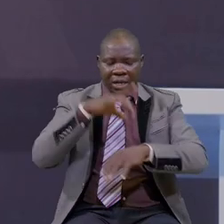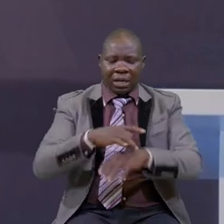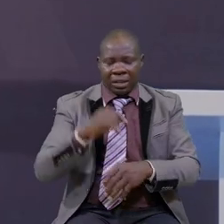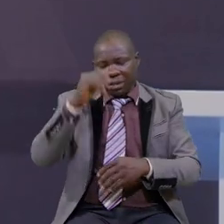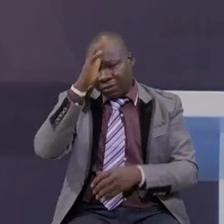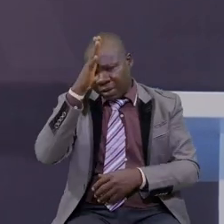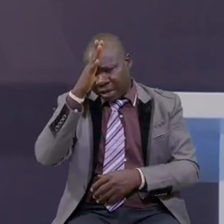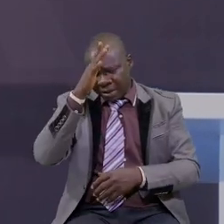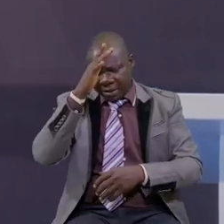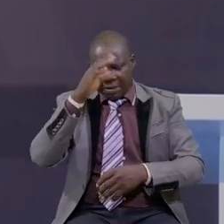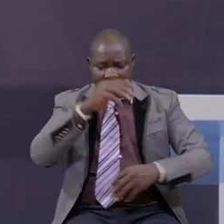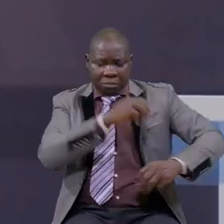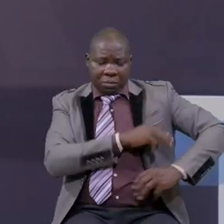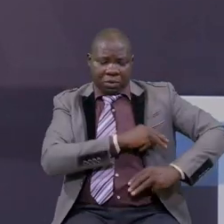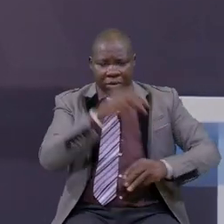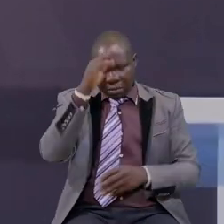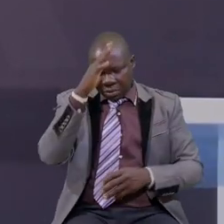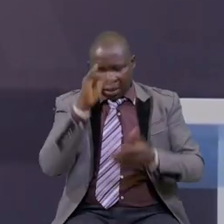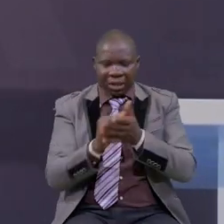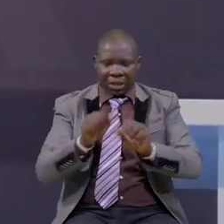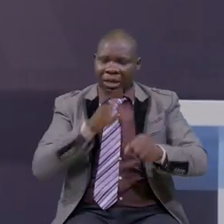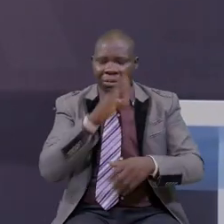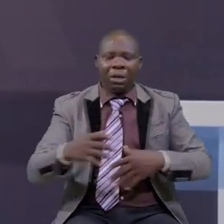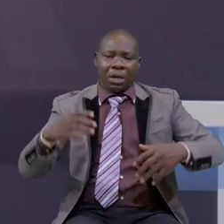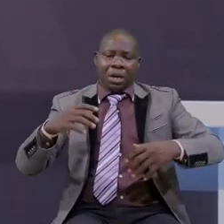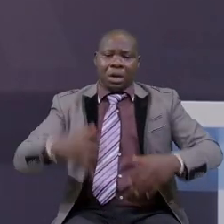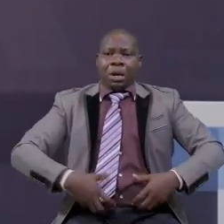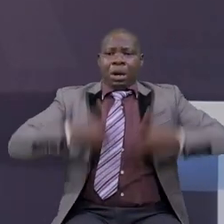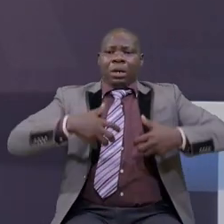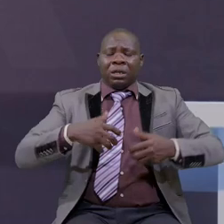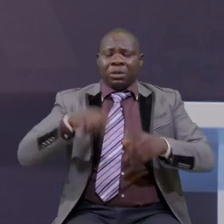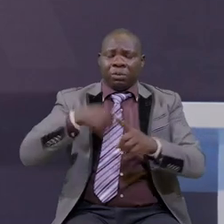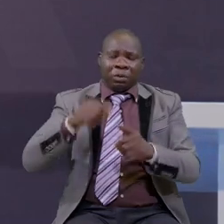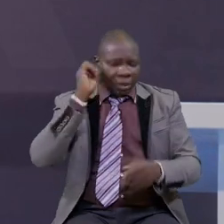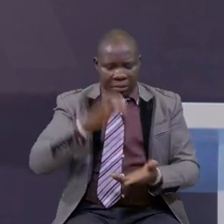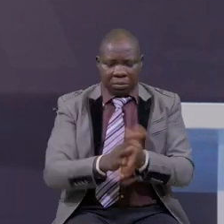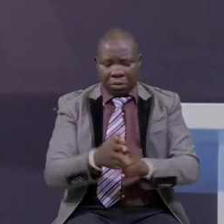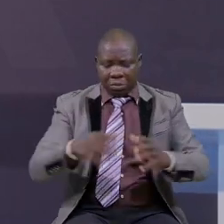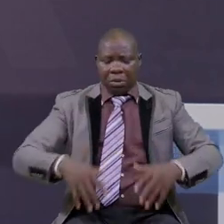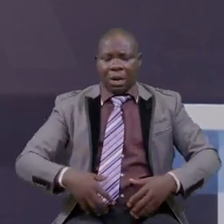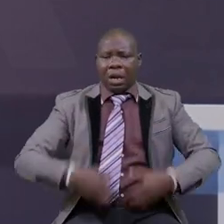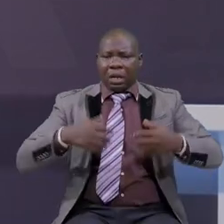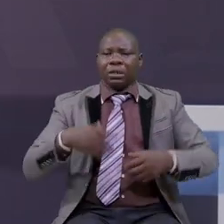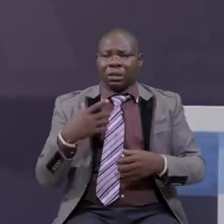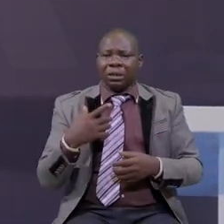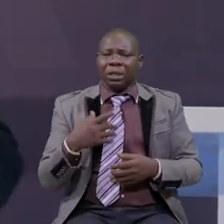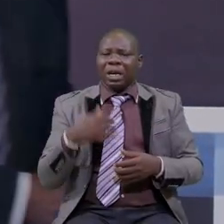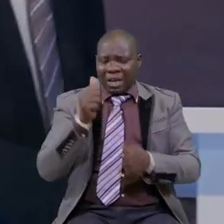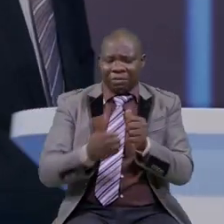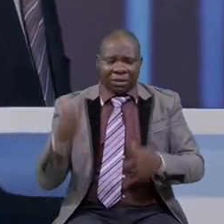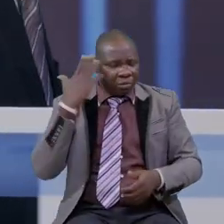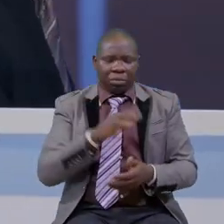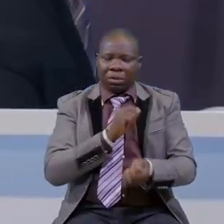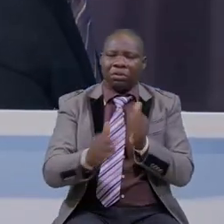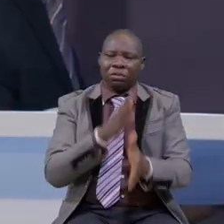mais colérique. Et quand il se fâche, beaucoup de choses peuvent être gâtées. La nature de notre père et